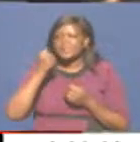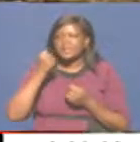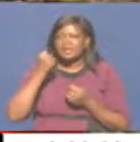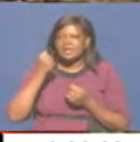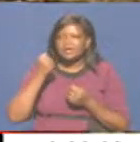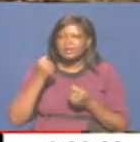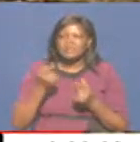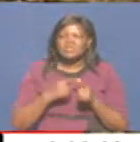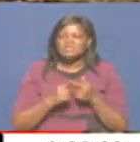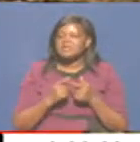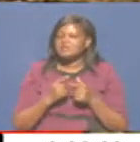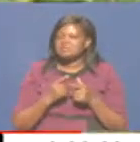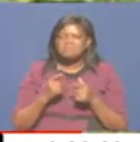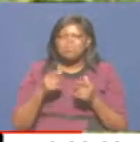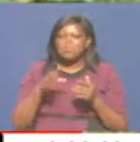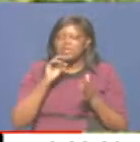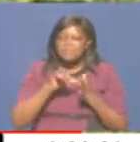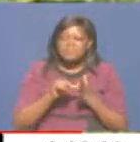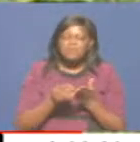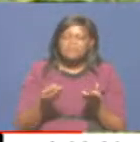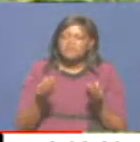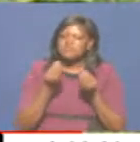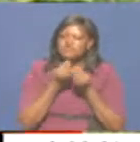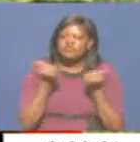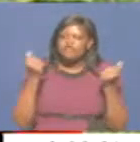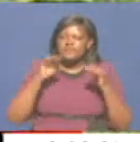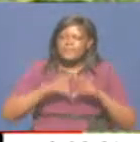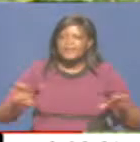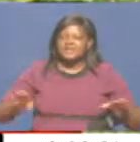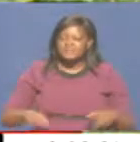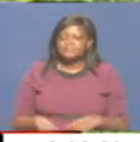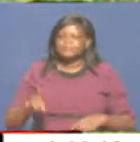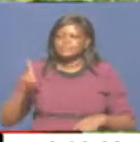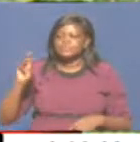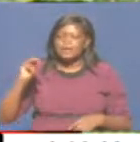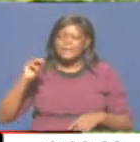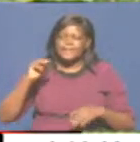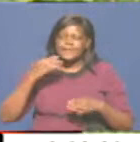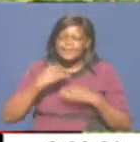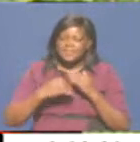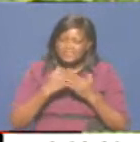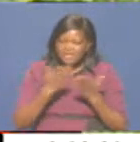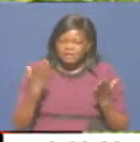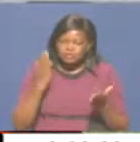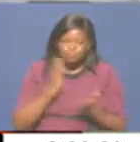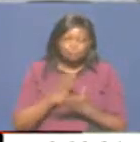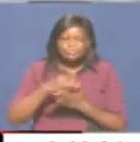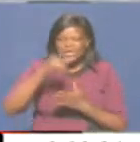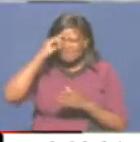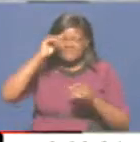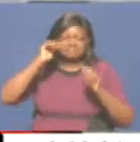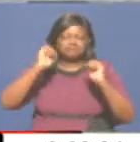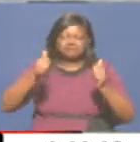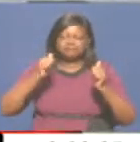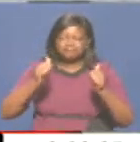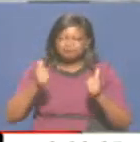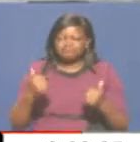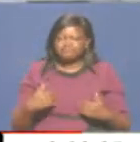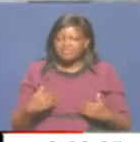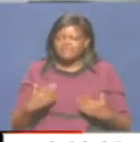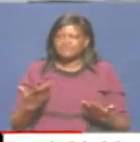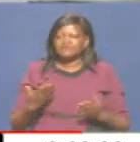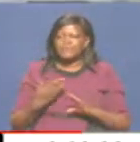problems will come to an end. Hiyo ndamu imejengwa hapo, naona serikali imetufanya mzuri kabisa. Kuna hii kanalo nikuwa